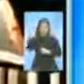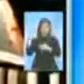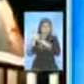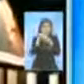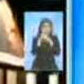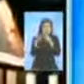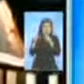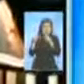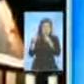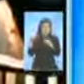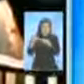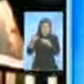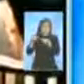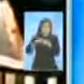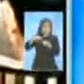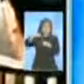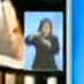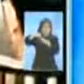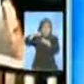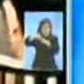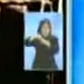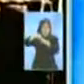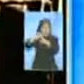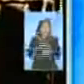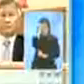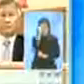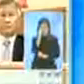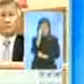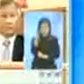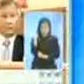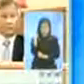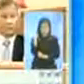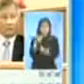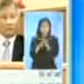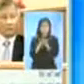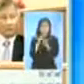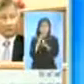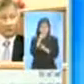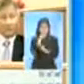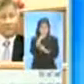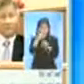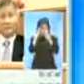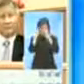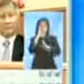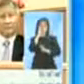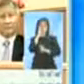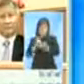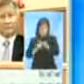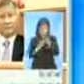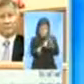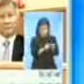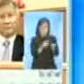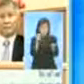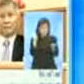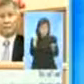าปัญญาอ่อน ตอนแรกเลยใช่ไหม โอ้โหนี่นะฮะก็ไม่รู้จะไปยังไงนะฮะ